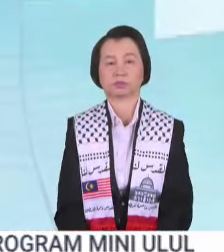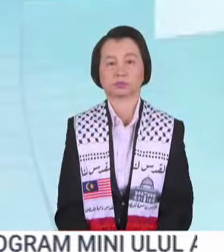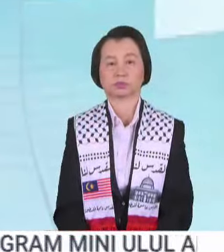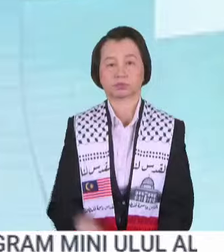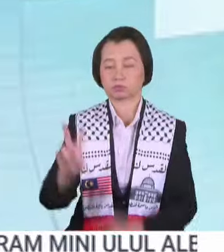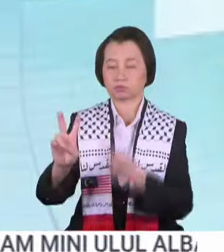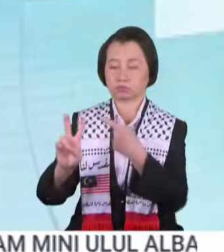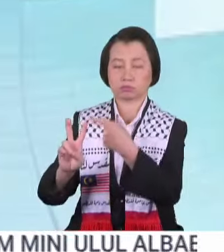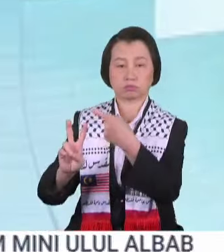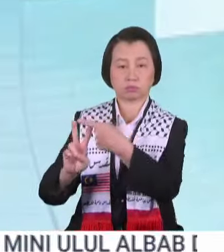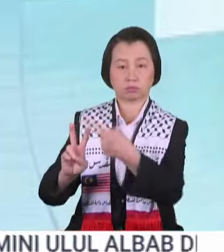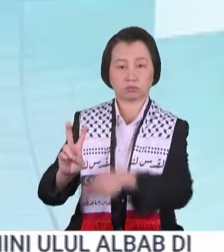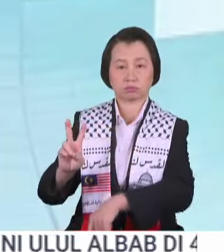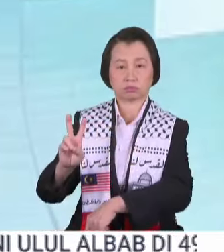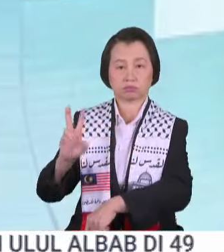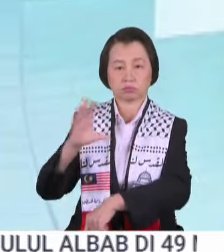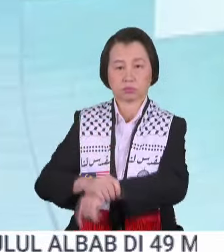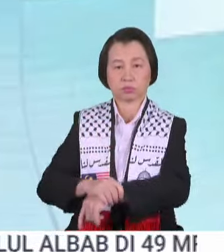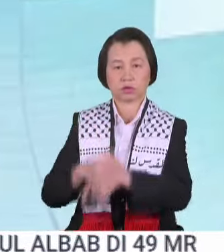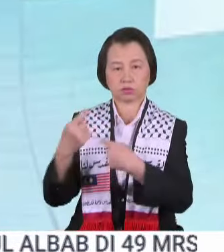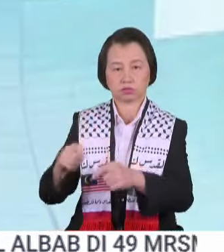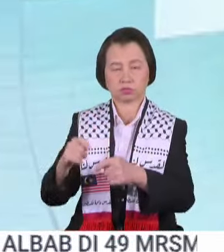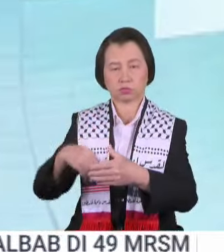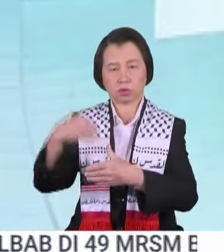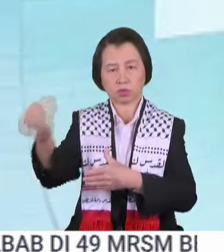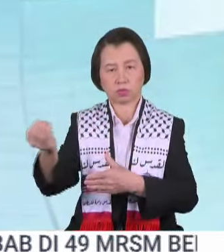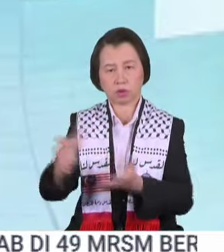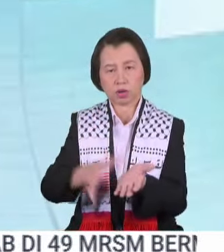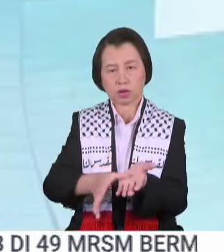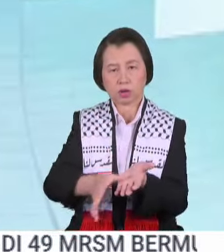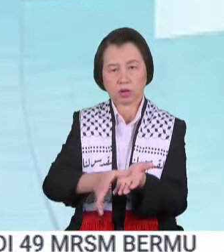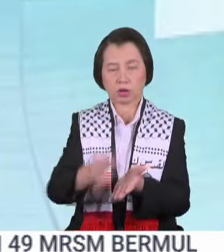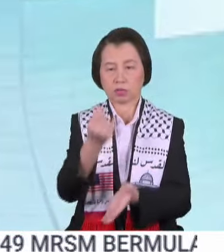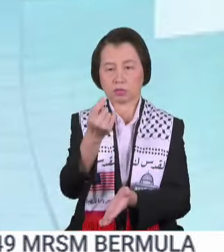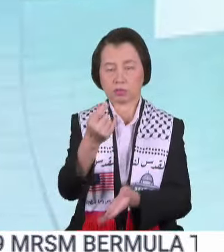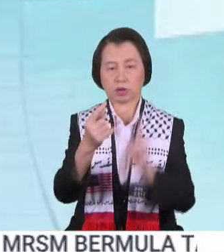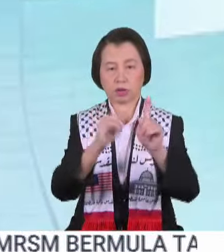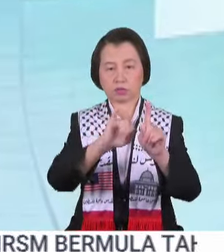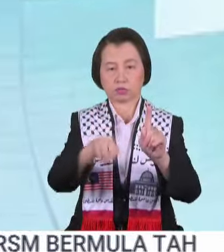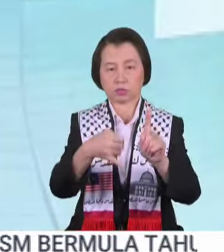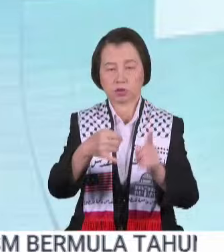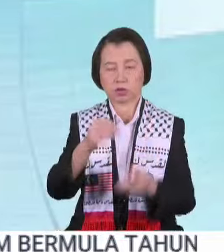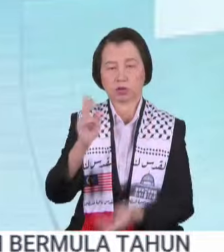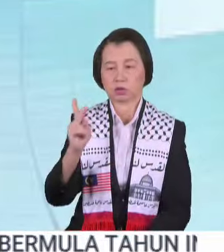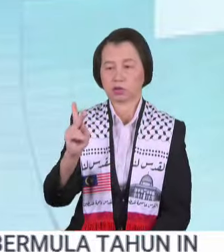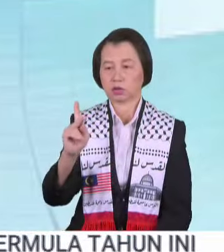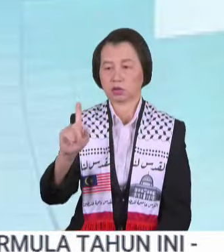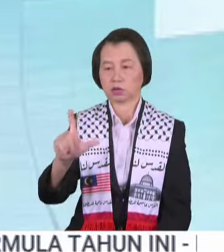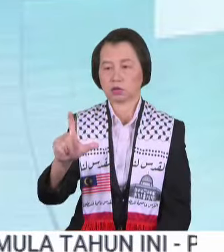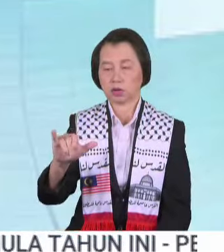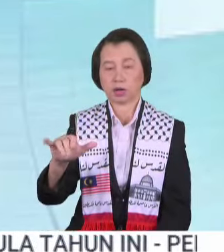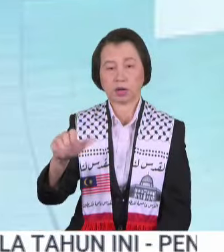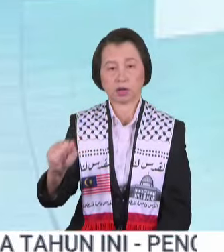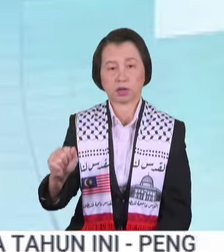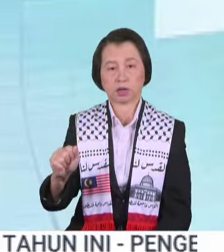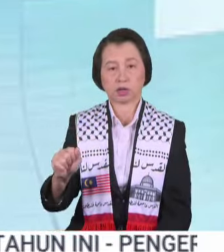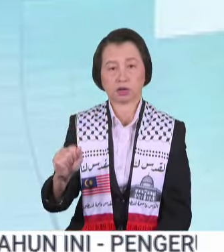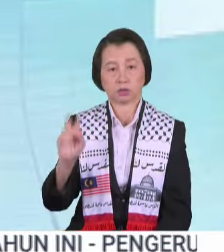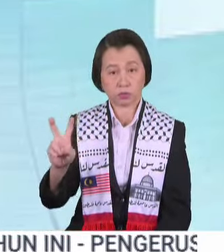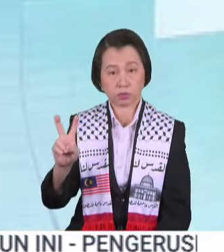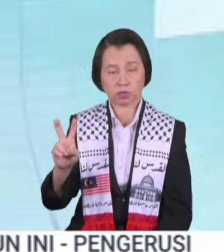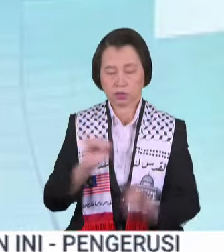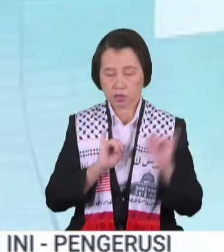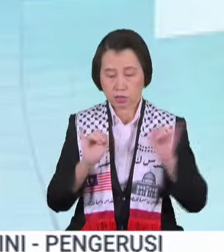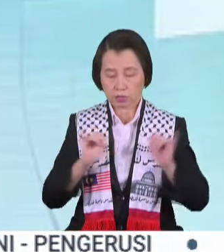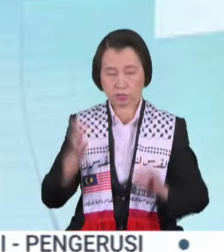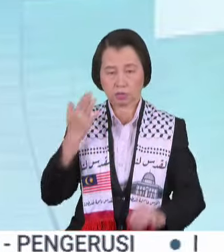Dua individu ditahan ketika cuba membawa keluar dadah bernilai lebih RM1 juta di KLIA Terminal 2 Isnin lepas. Timbalan